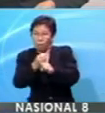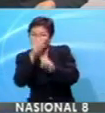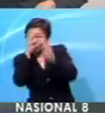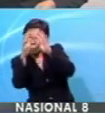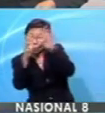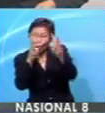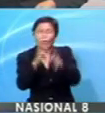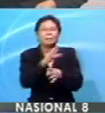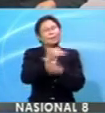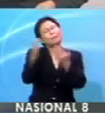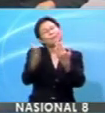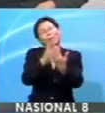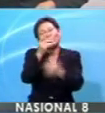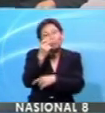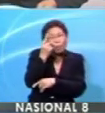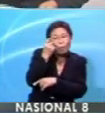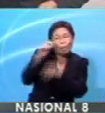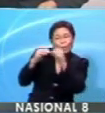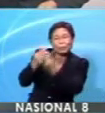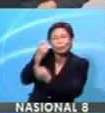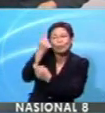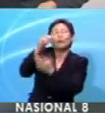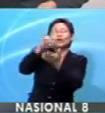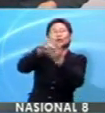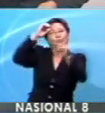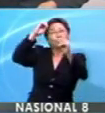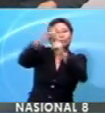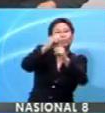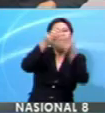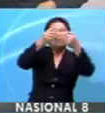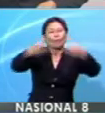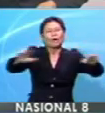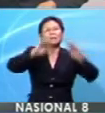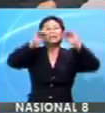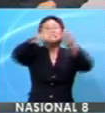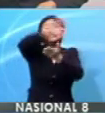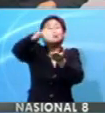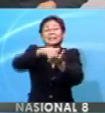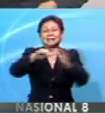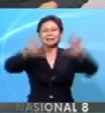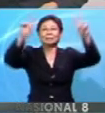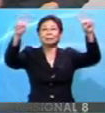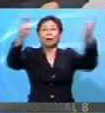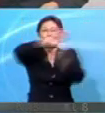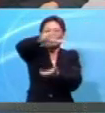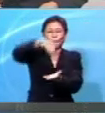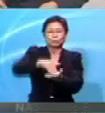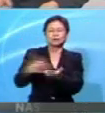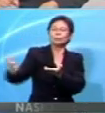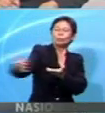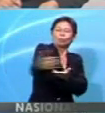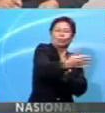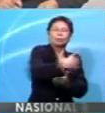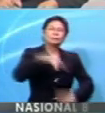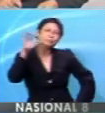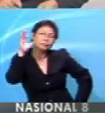kritis dan mudah difahami masyarakat itu objektif utama pembukaan peaching center yang menjadi pusat sehenti untuk mengumpul